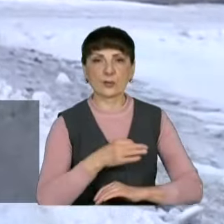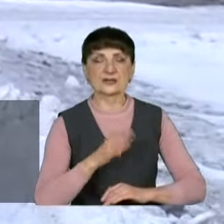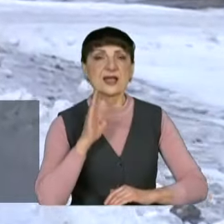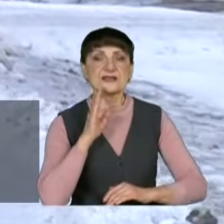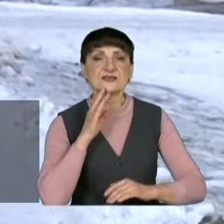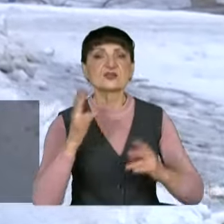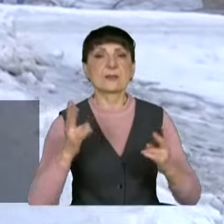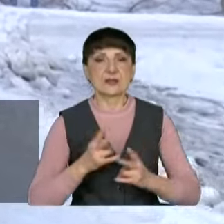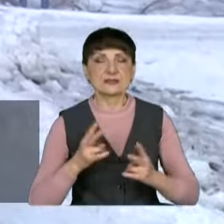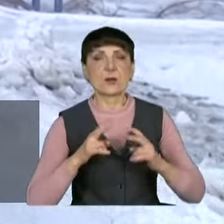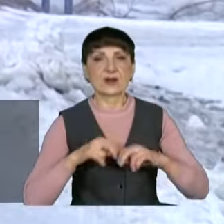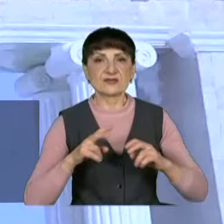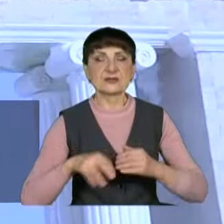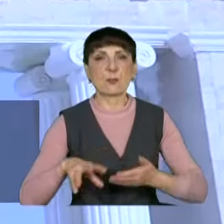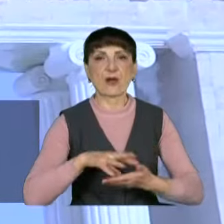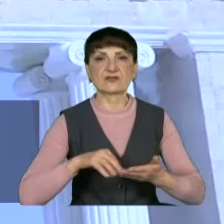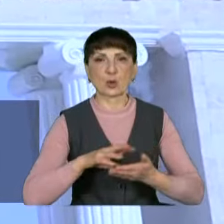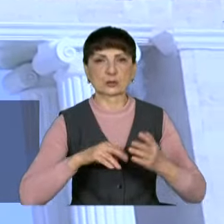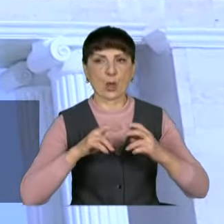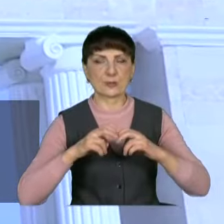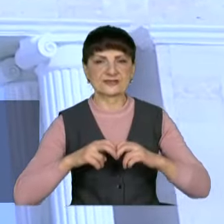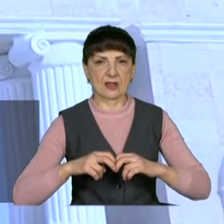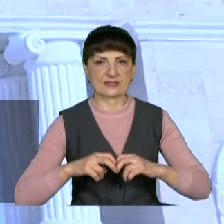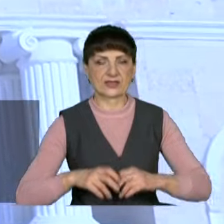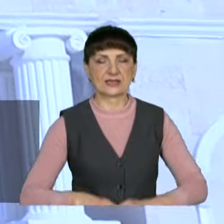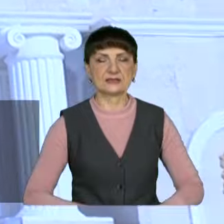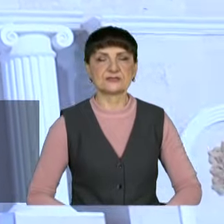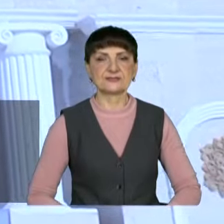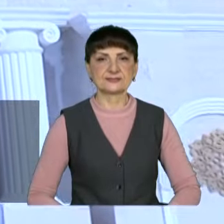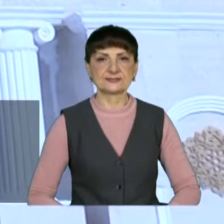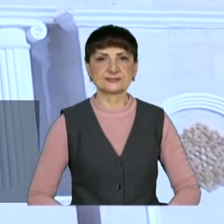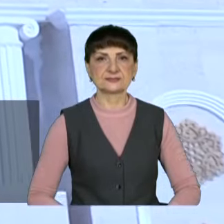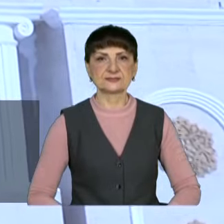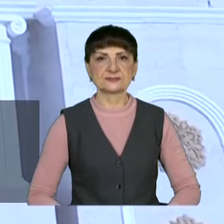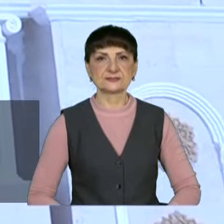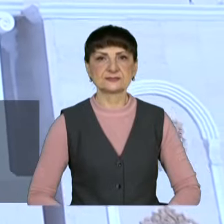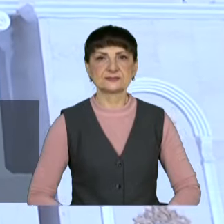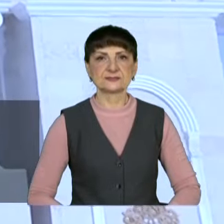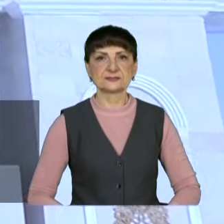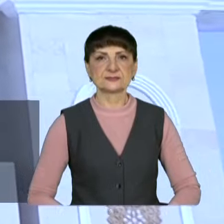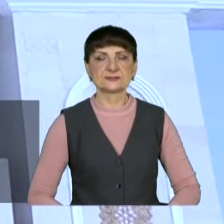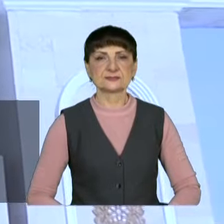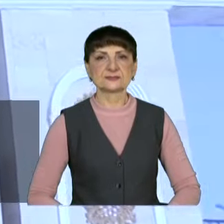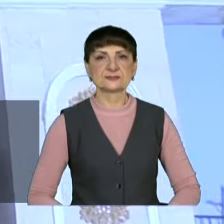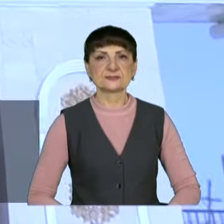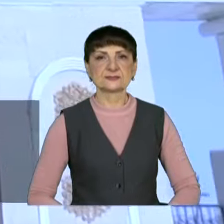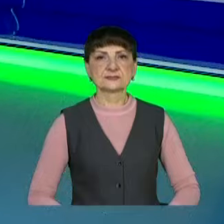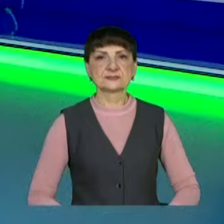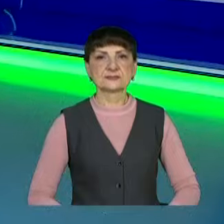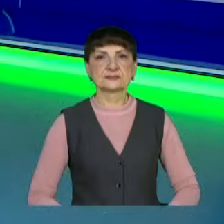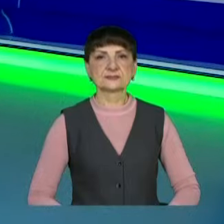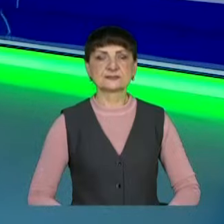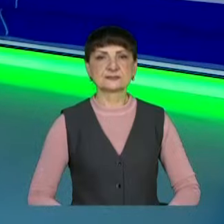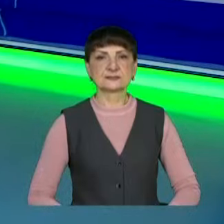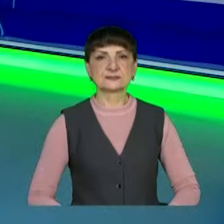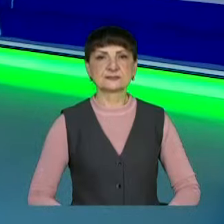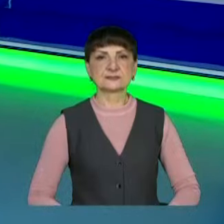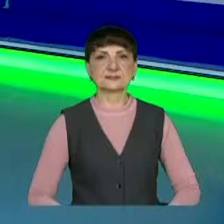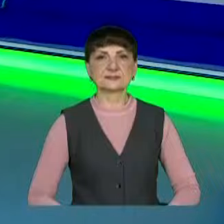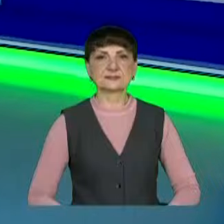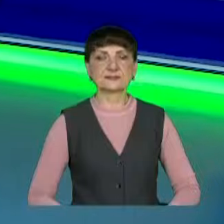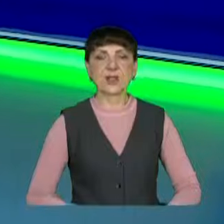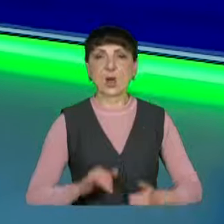девочке необходимо провести повторное обследование. Аделя Кжаркинова, Даля Насипова, Алтынгуль Толегенова, телеканал «Алматы».